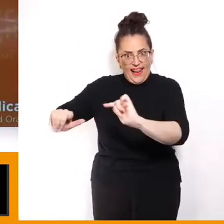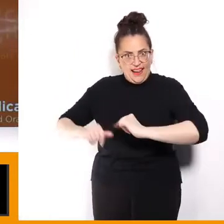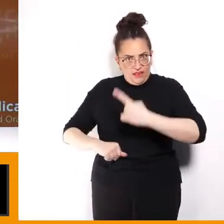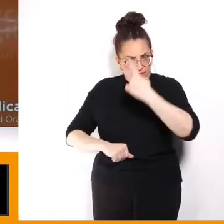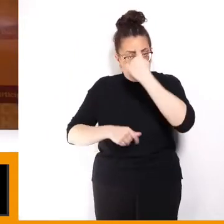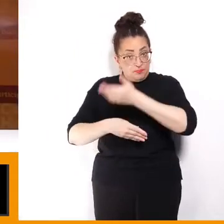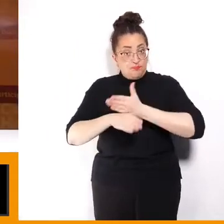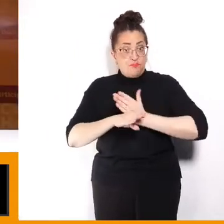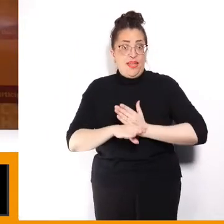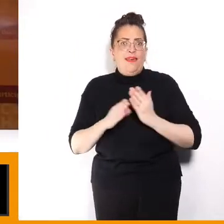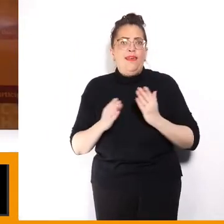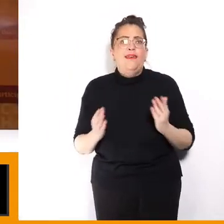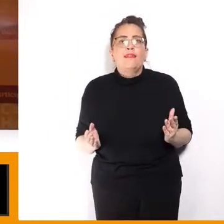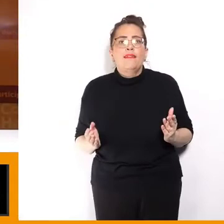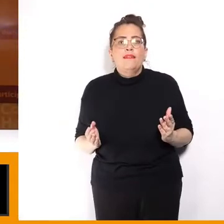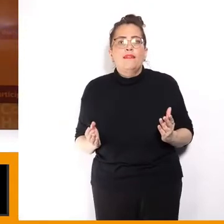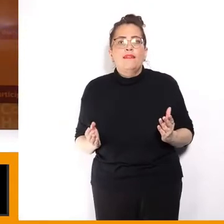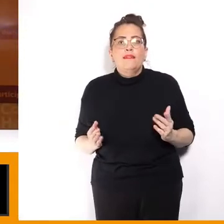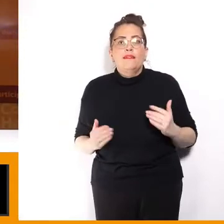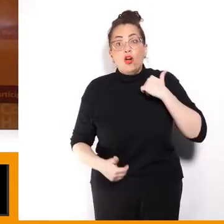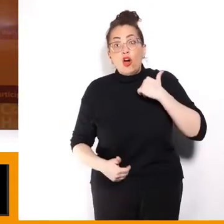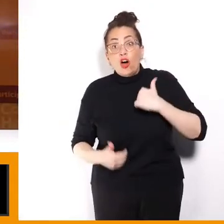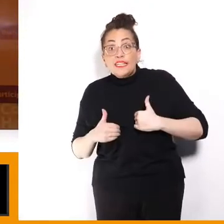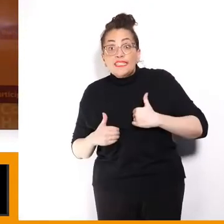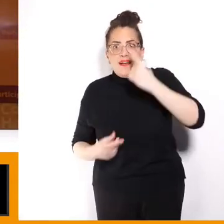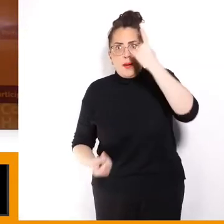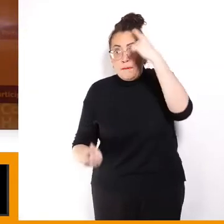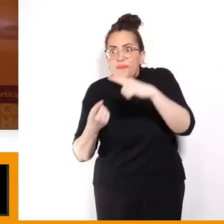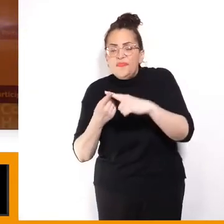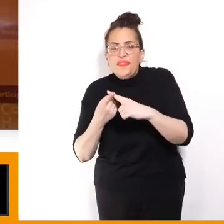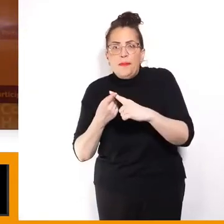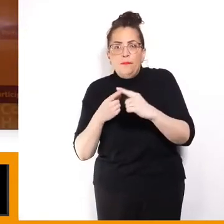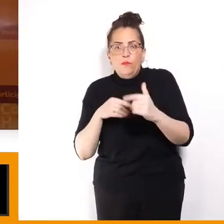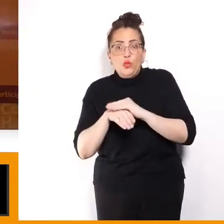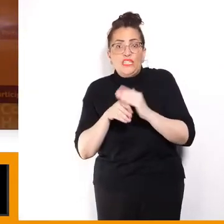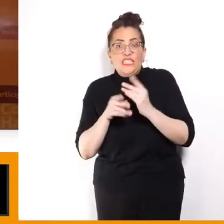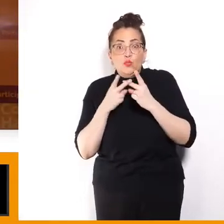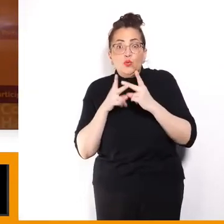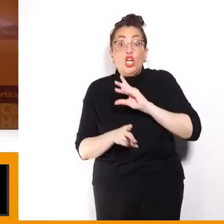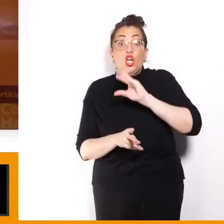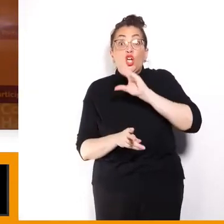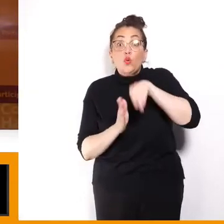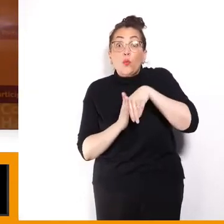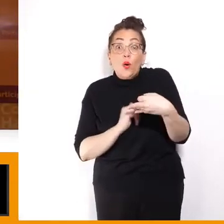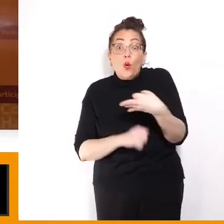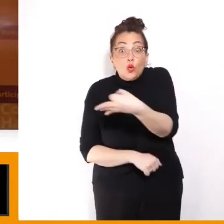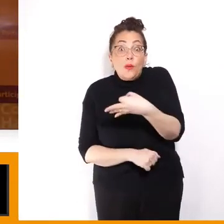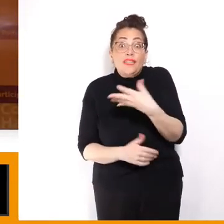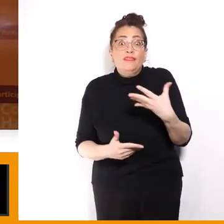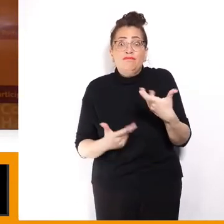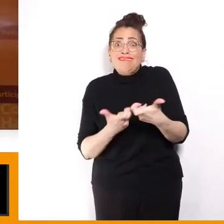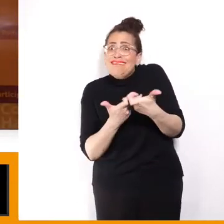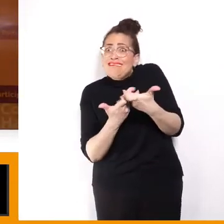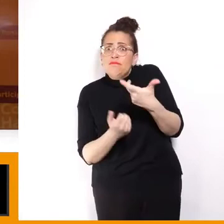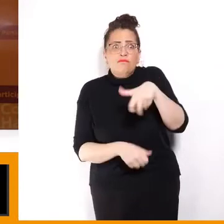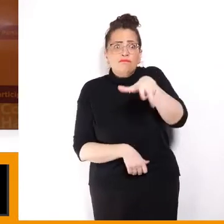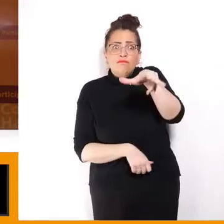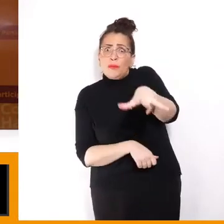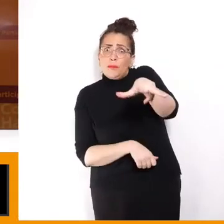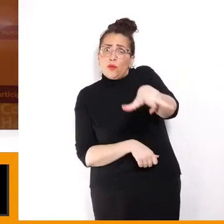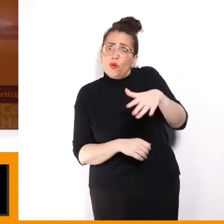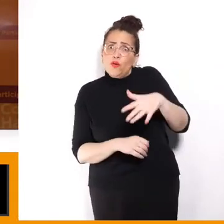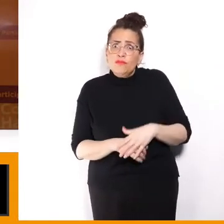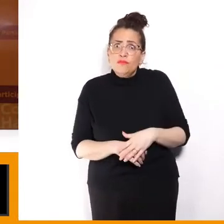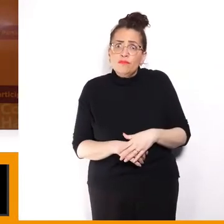notion du handicap soit intégrée dans l'ensemble des politiques publiques. L'exemple type, c'est le logement. Voilà. Comment avoir une politique nationale